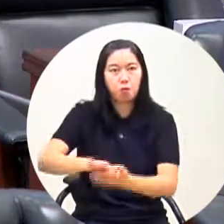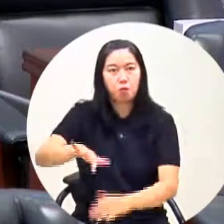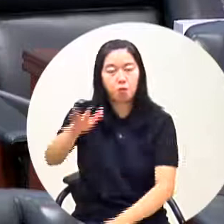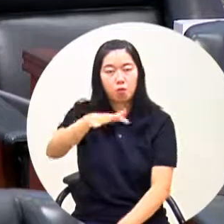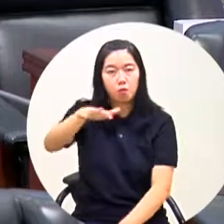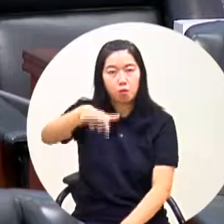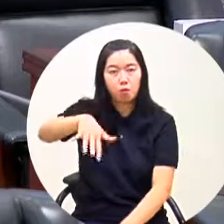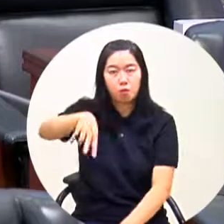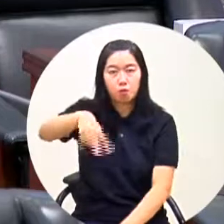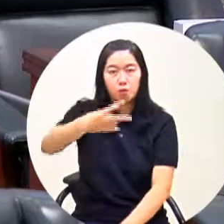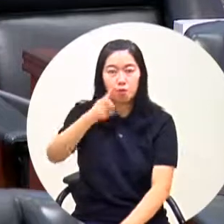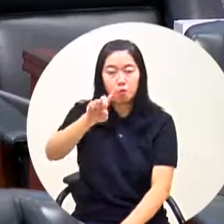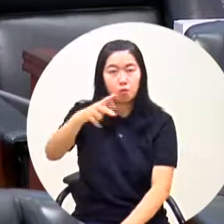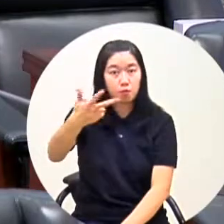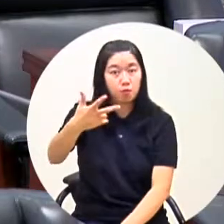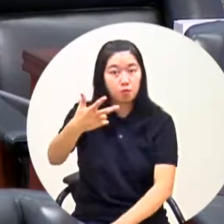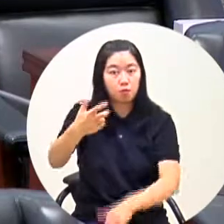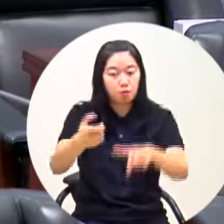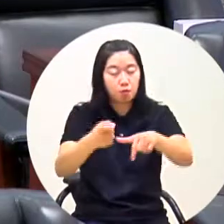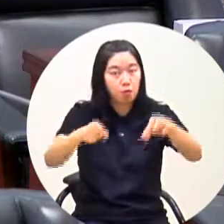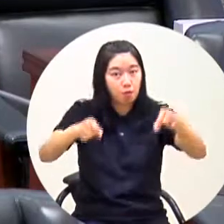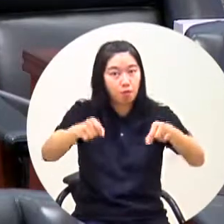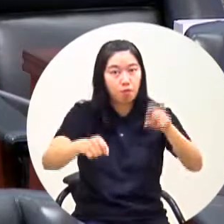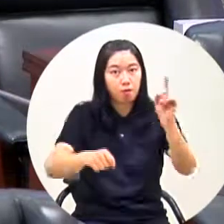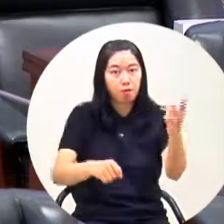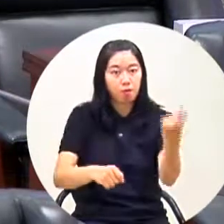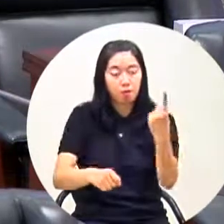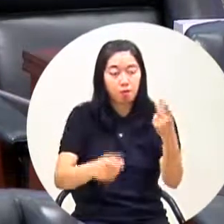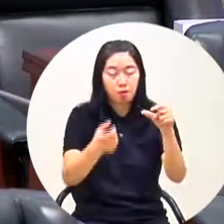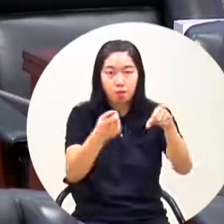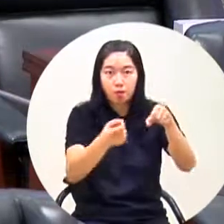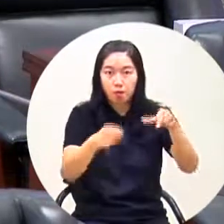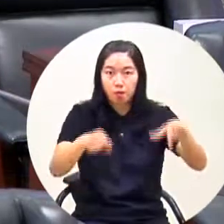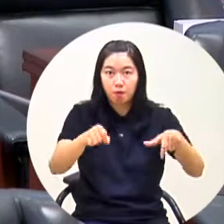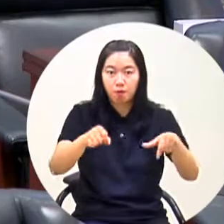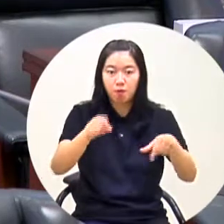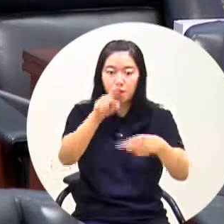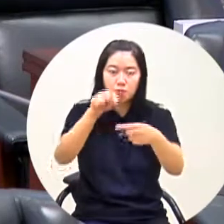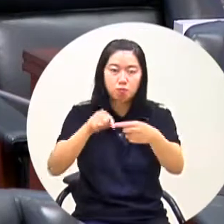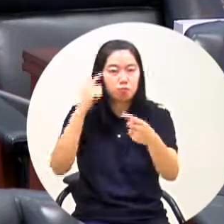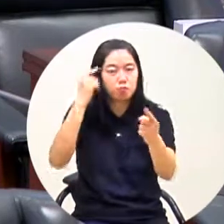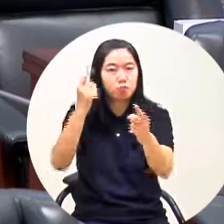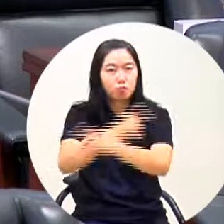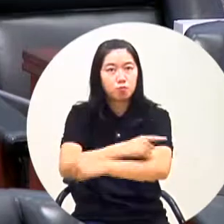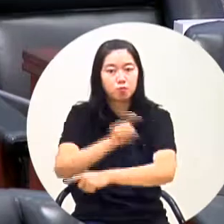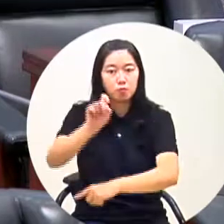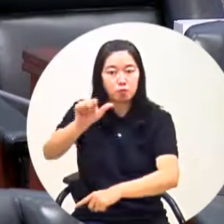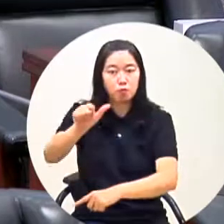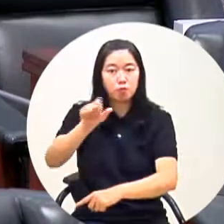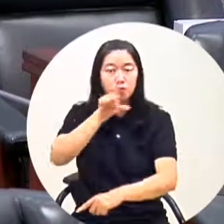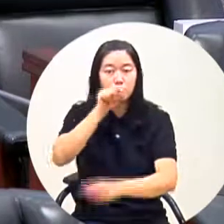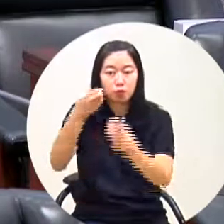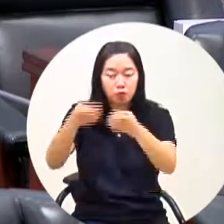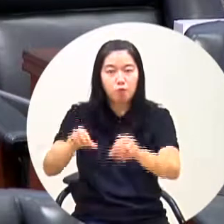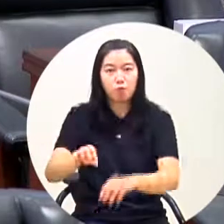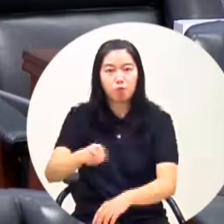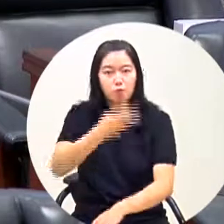5271公斤哦，那一公斤就等于差不多15颗蛋，那大概我们所查获的约